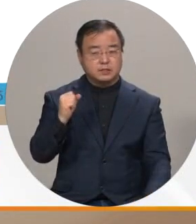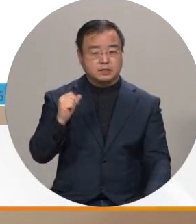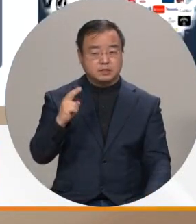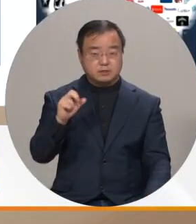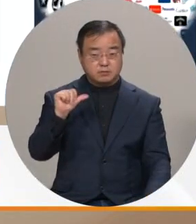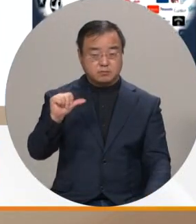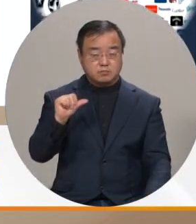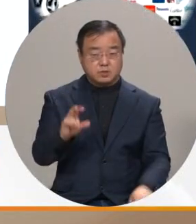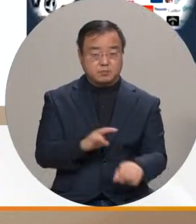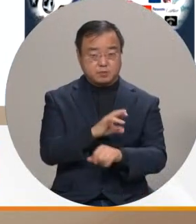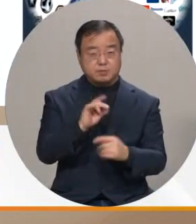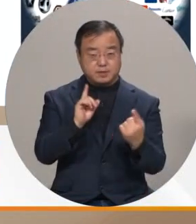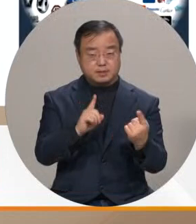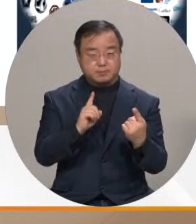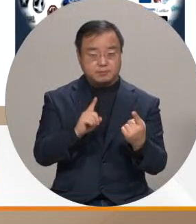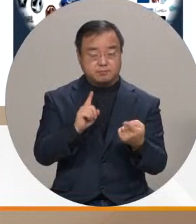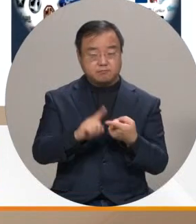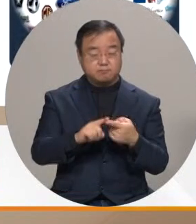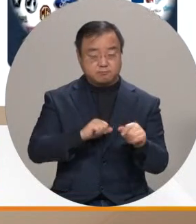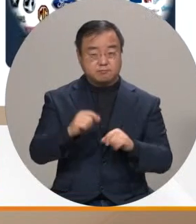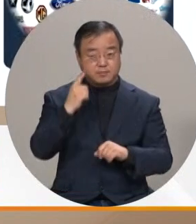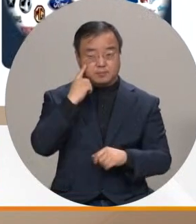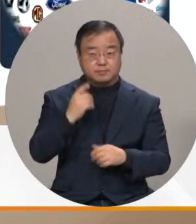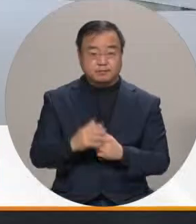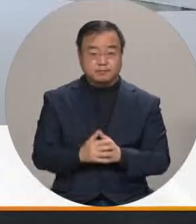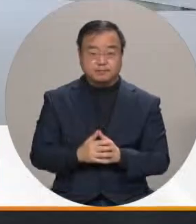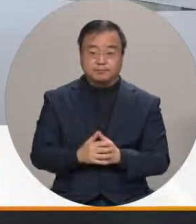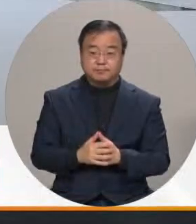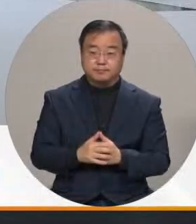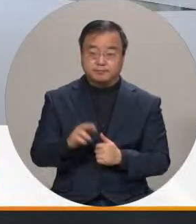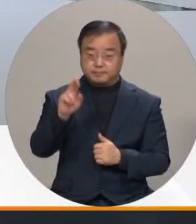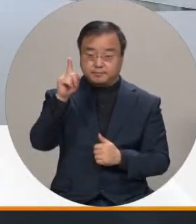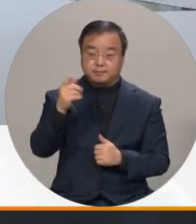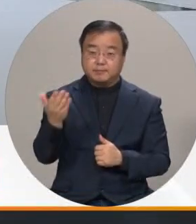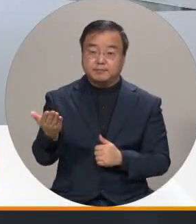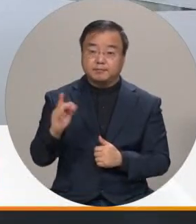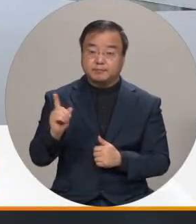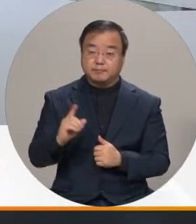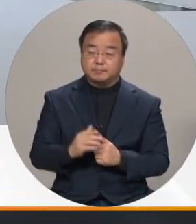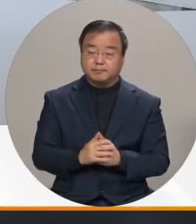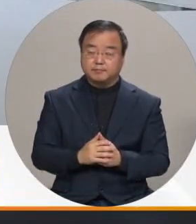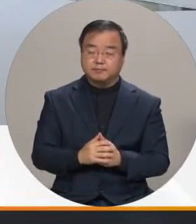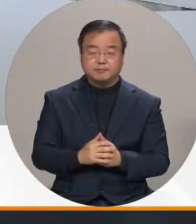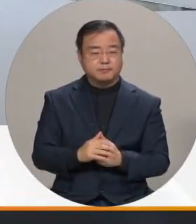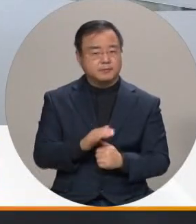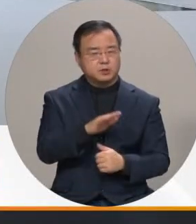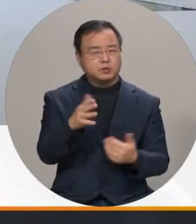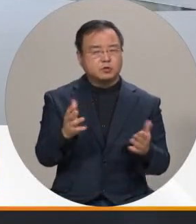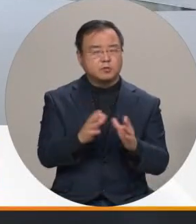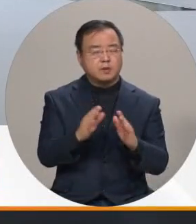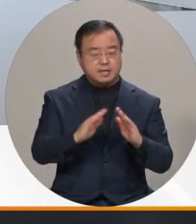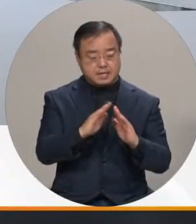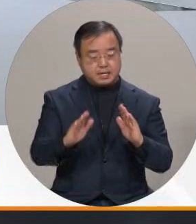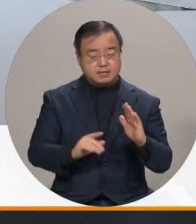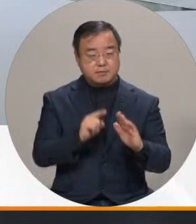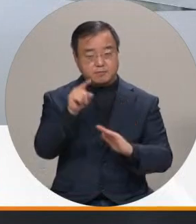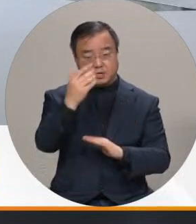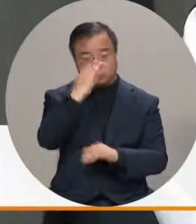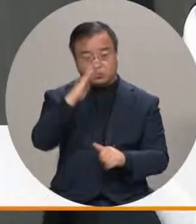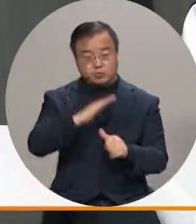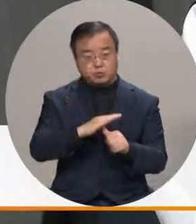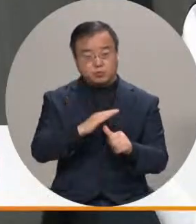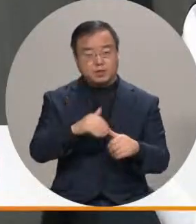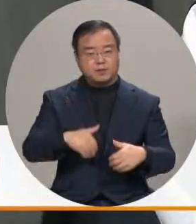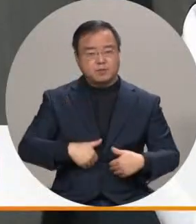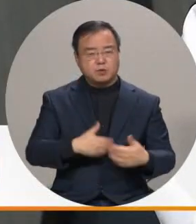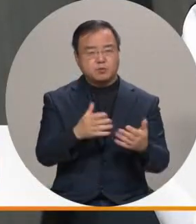도입하기로 결정하였습니다네 박시훈 학생 어땠습니까네 저희 팀은 처음에 가정 청소년들에게 필요한 기관을 다양한